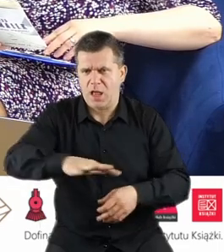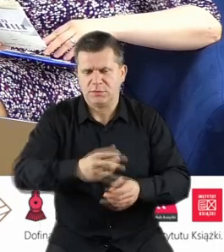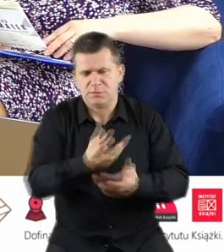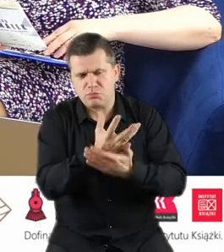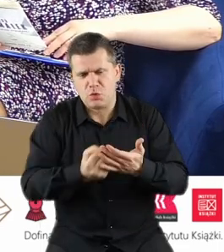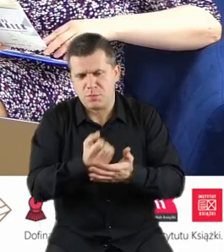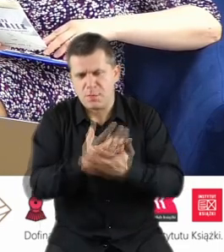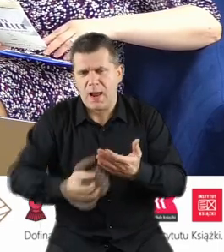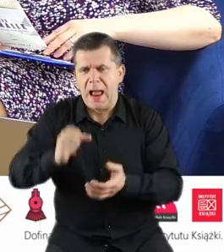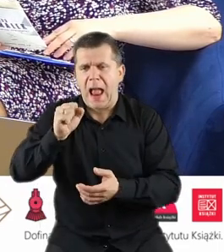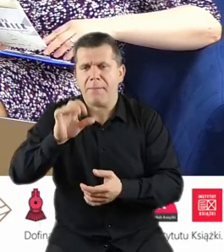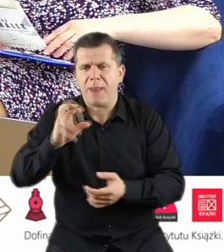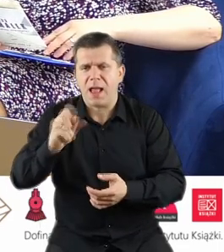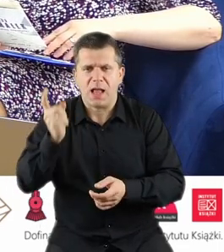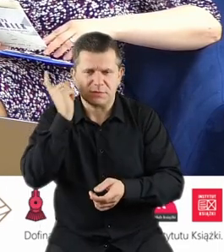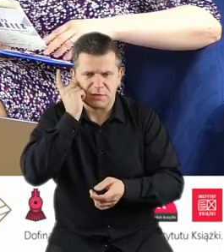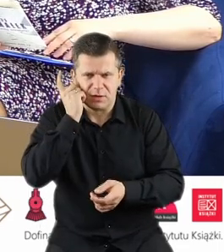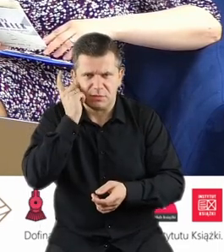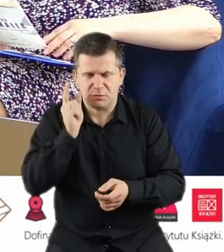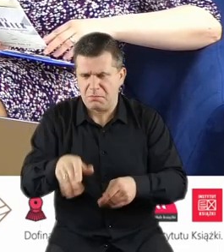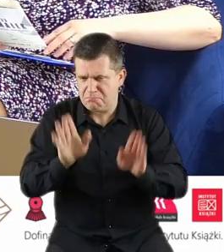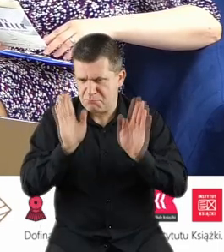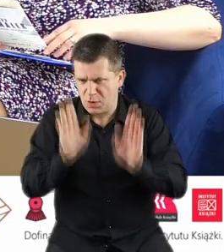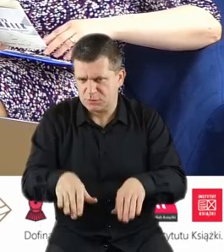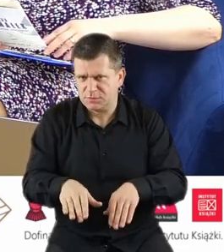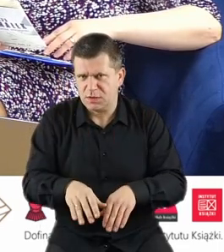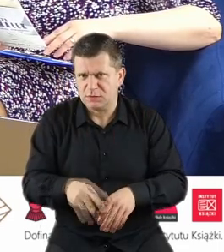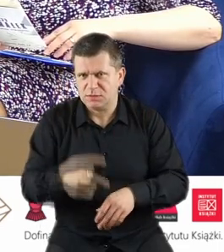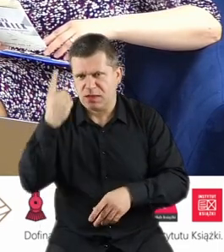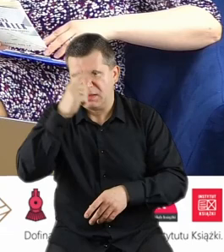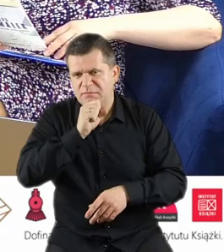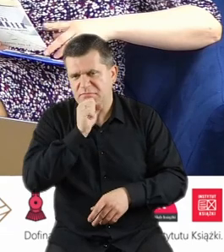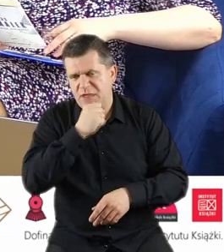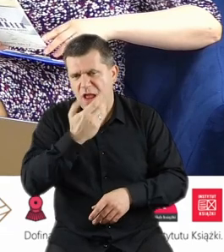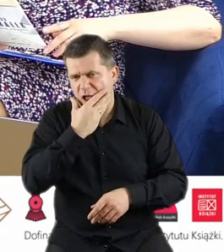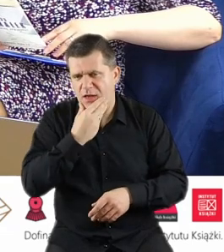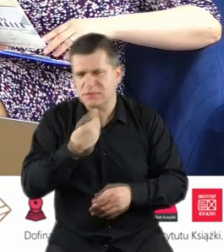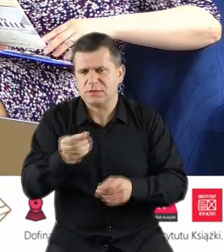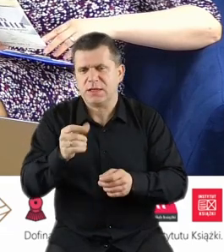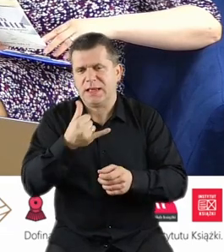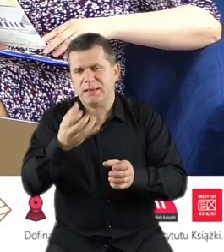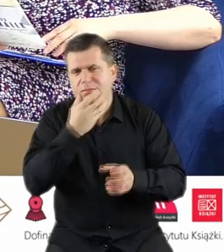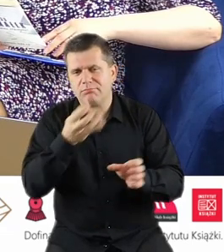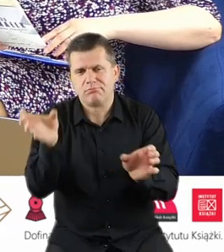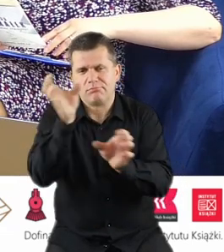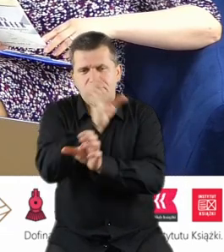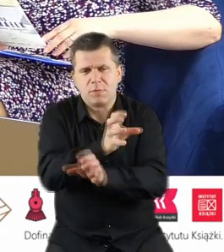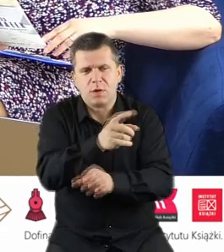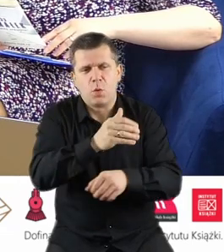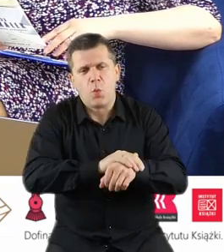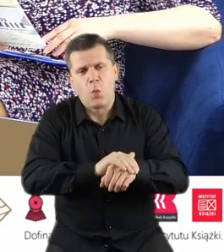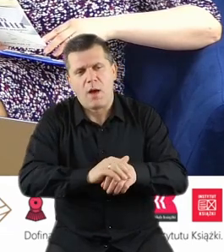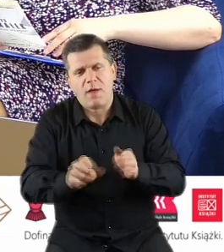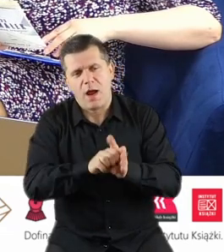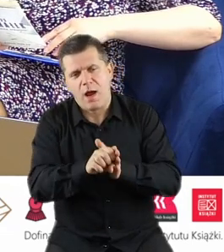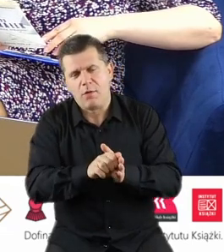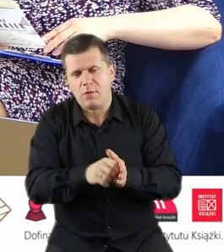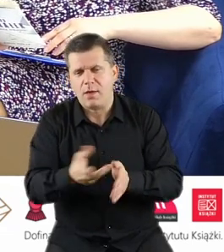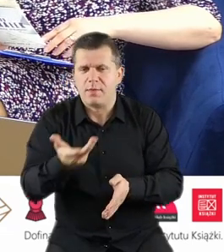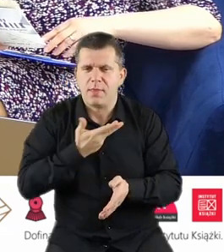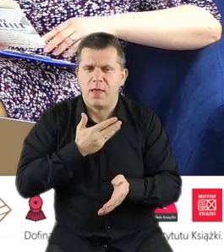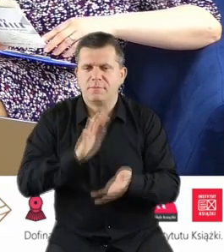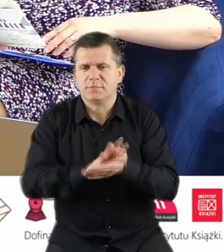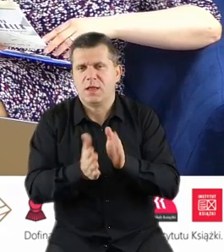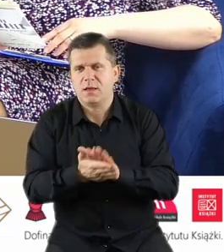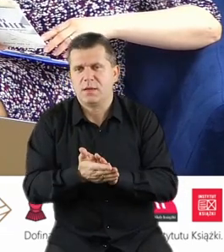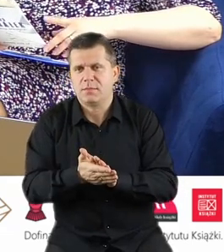aplikacje do żur, które pozwalały postarzyć twarz czy obsadzić ją w ciele ulubionego celebryty. W zamian dawały sobie